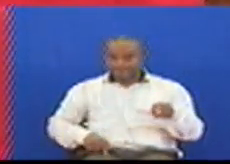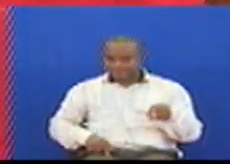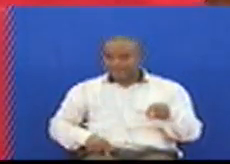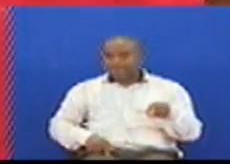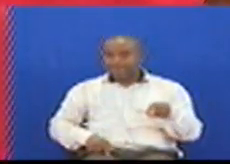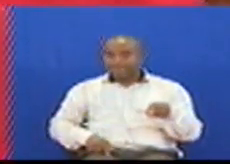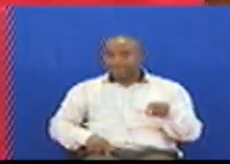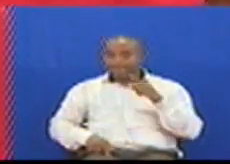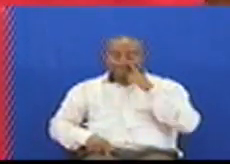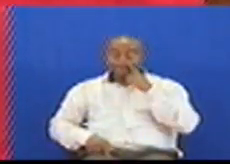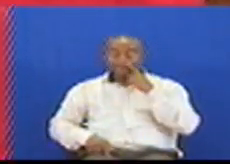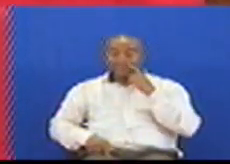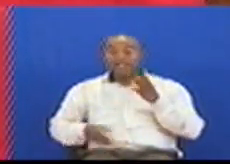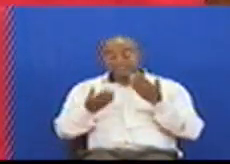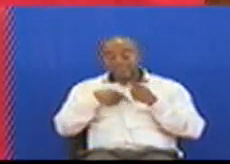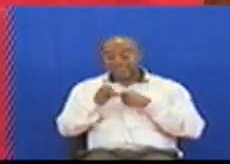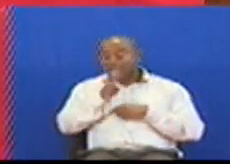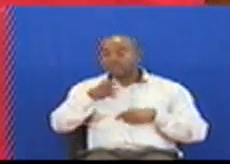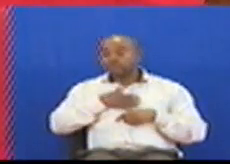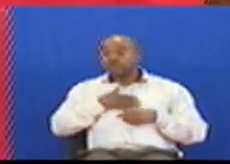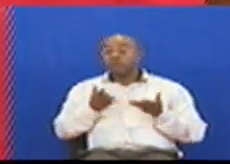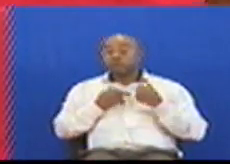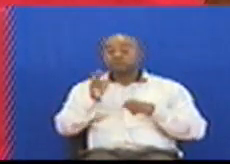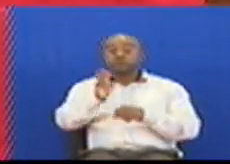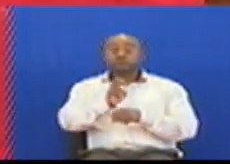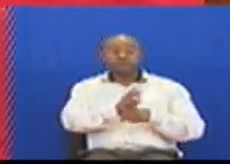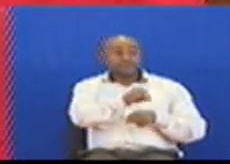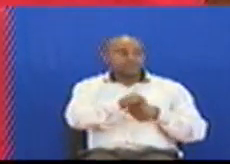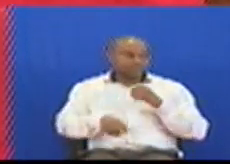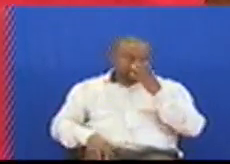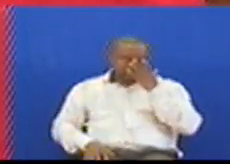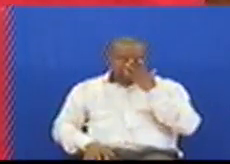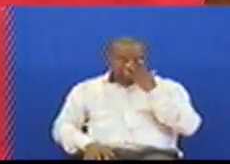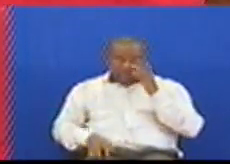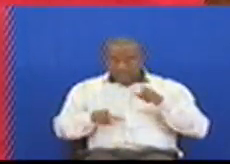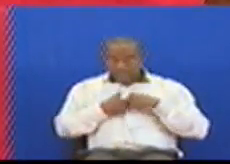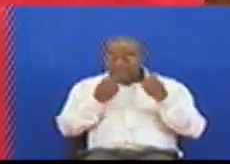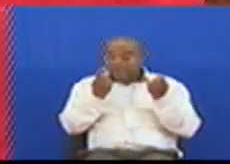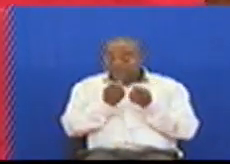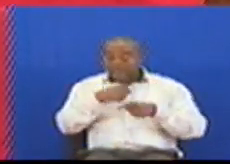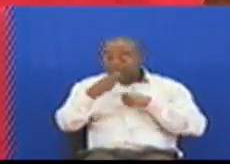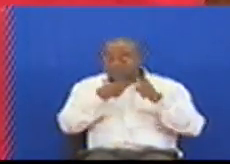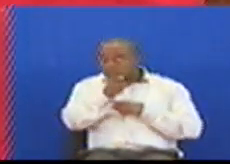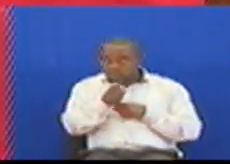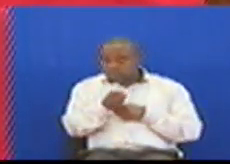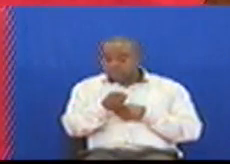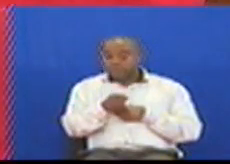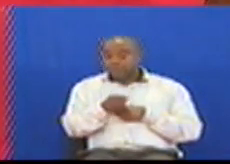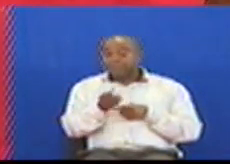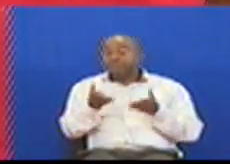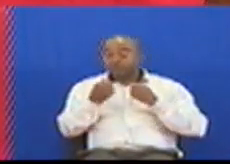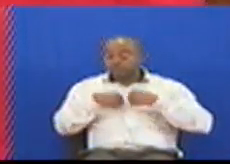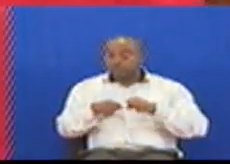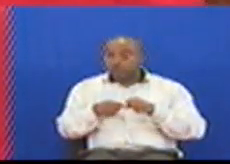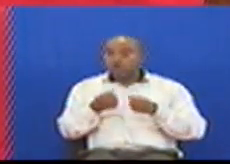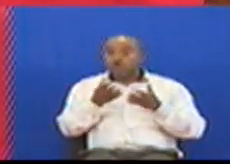wahandisi wa ujenzi kwenye halmashauri zetu waweze kusimamia maeneo haya. Lakini miradi hii inakamilika chini ya usimamizi wa viongozi